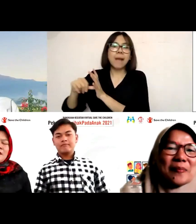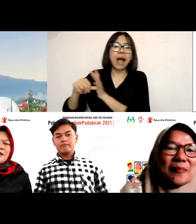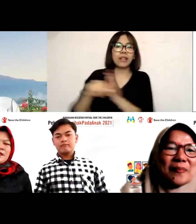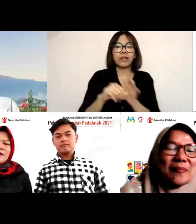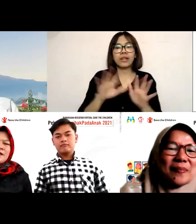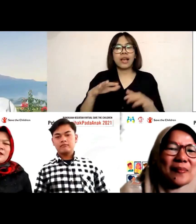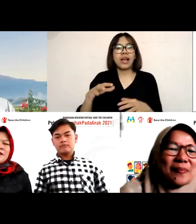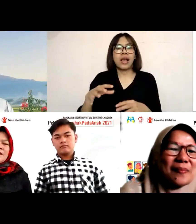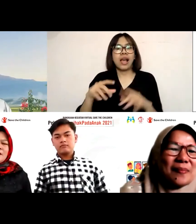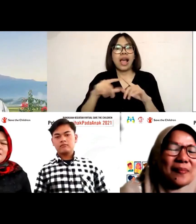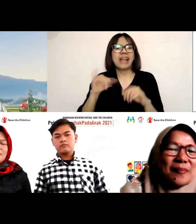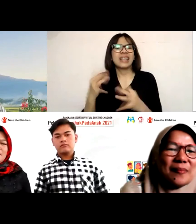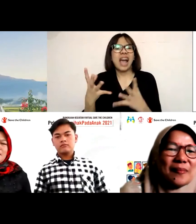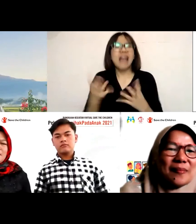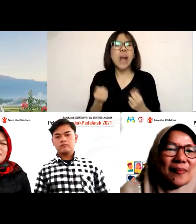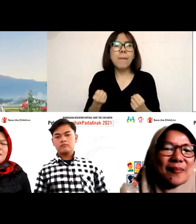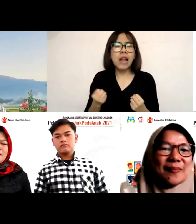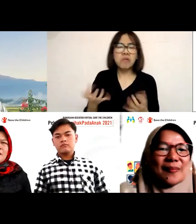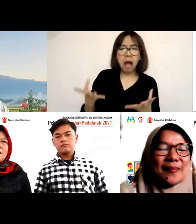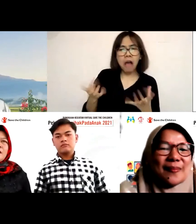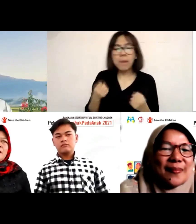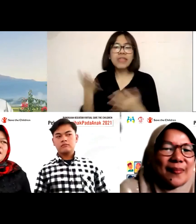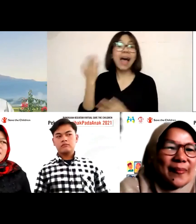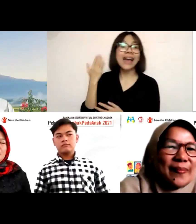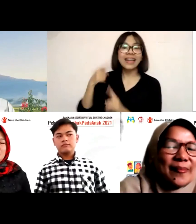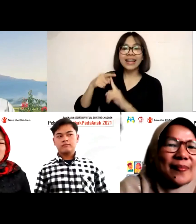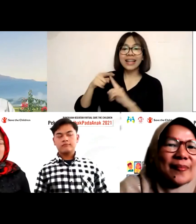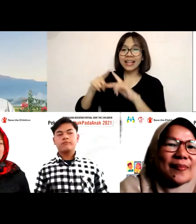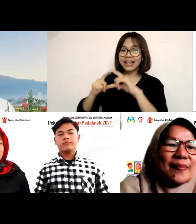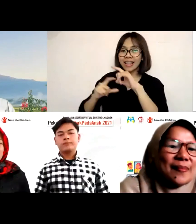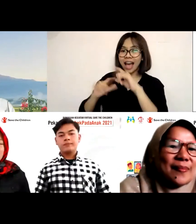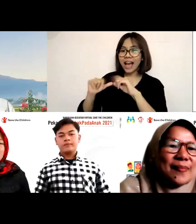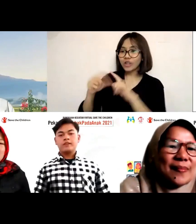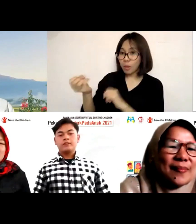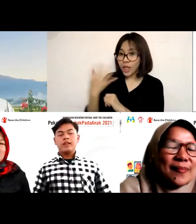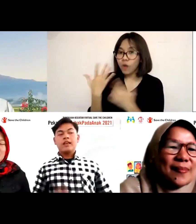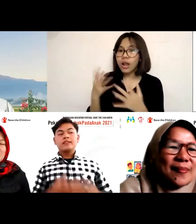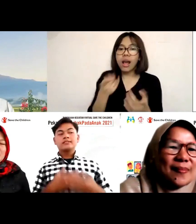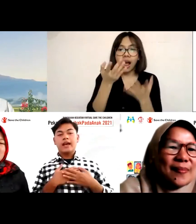Aji bagaimana? Tadi Tasya sudah menyampaikan harapannya, kalau Aji sendiri bagaimana?